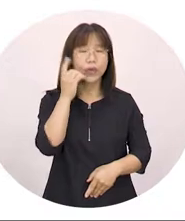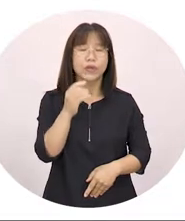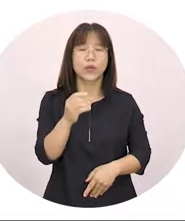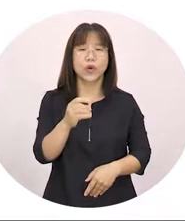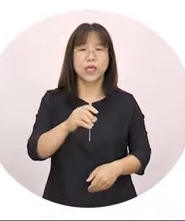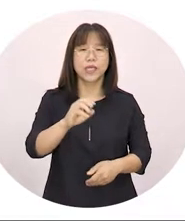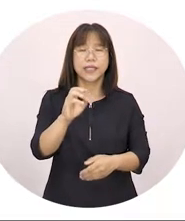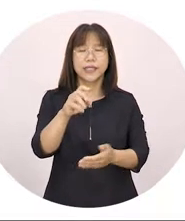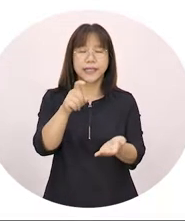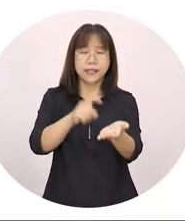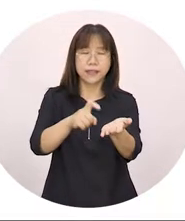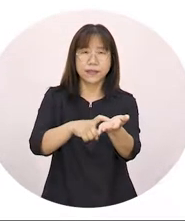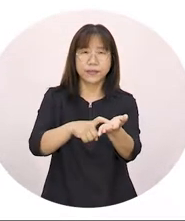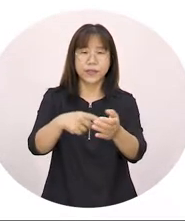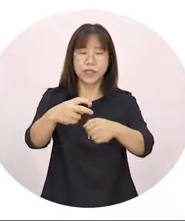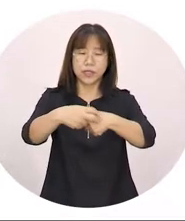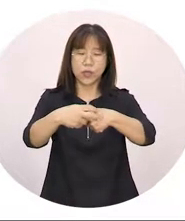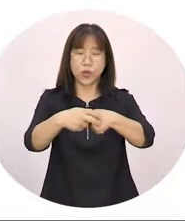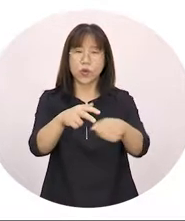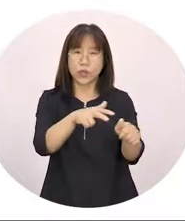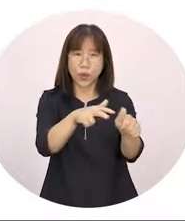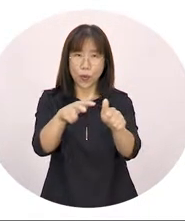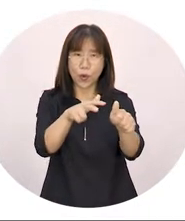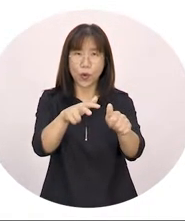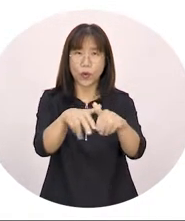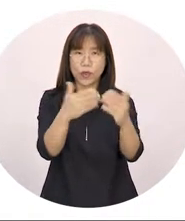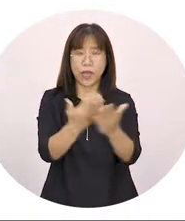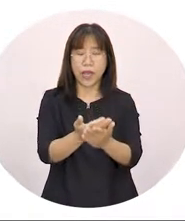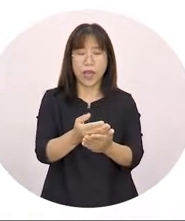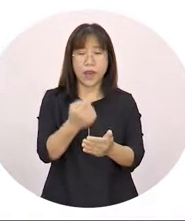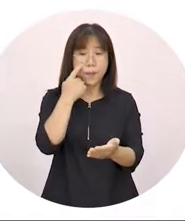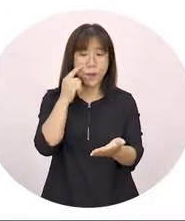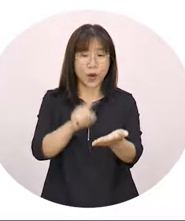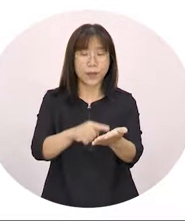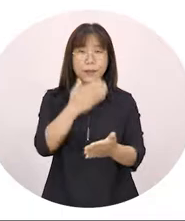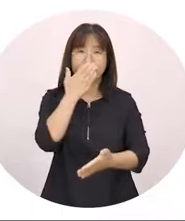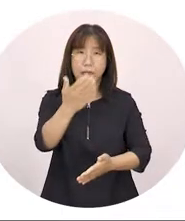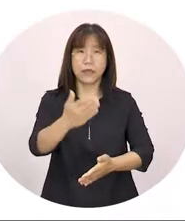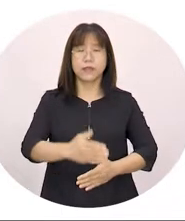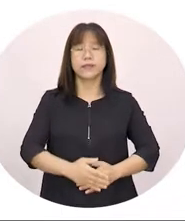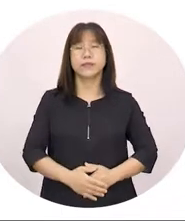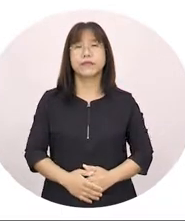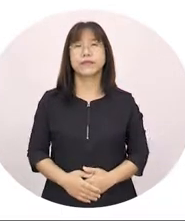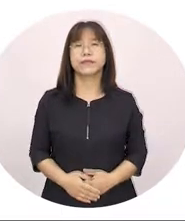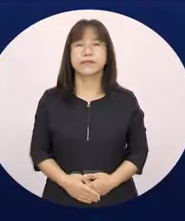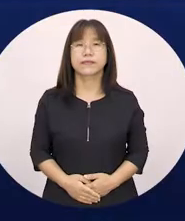스마트폰 어플리케이션 응급의료 정보제공 에서도 확인할 수 있습니다